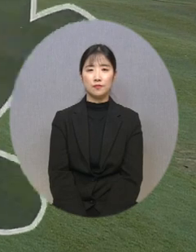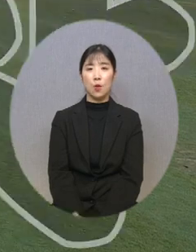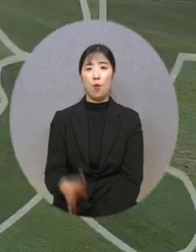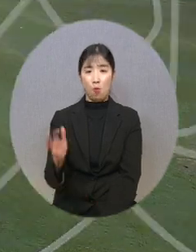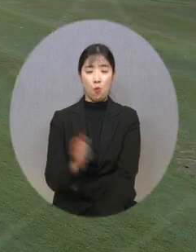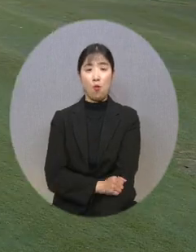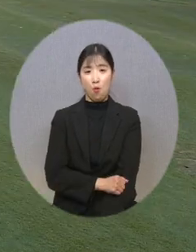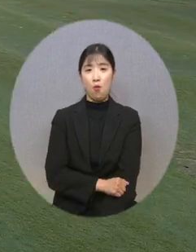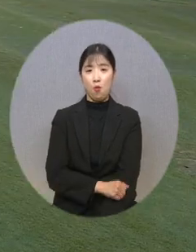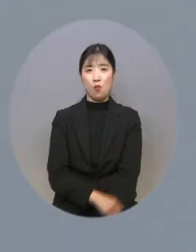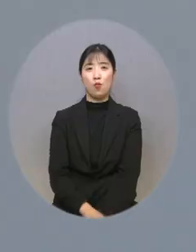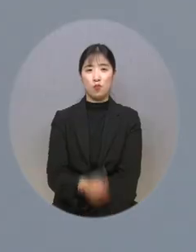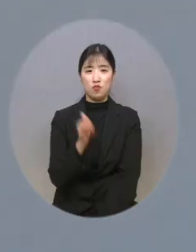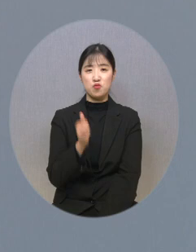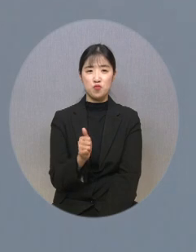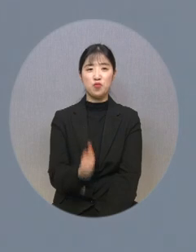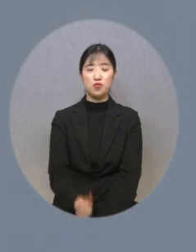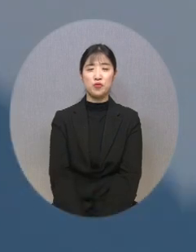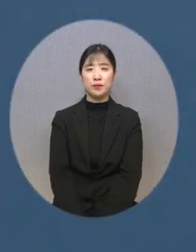굿샷. 오, 굿샷.